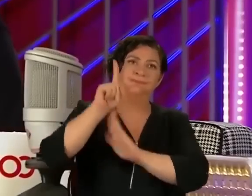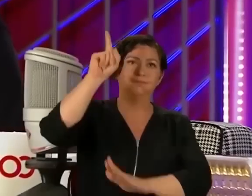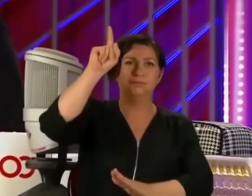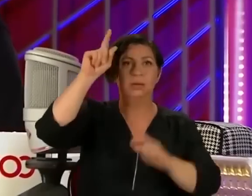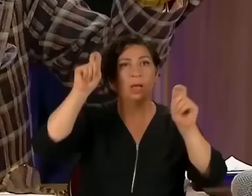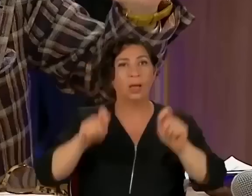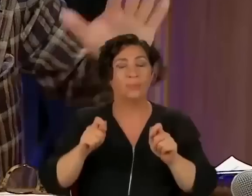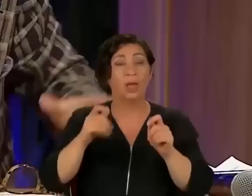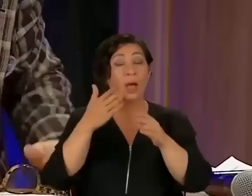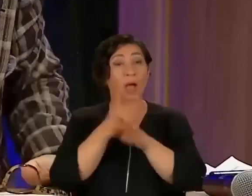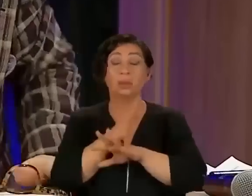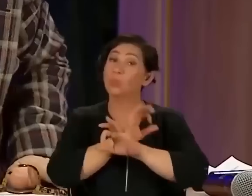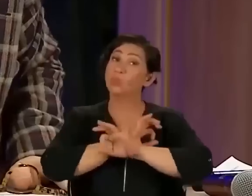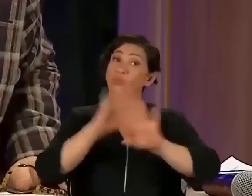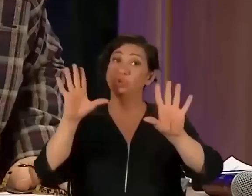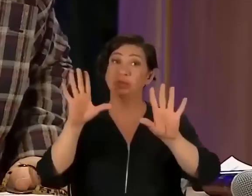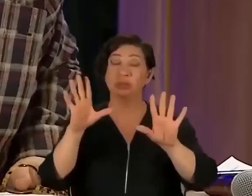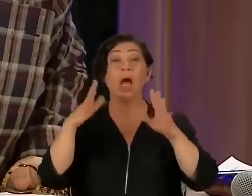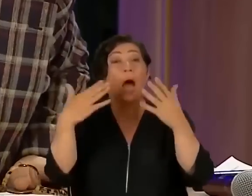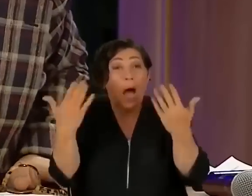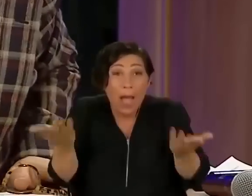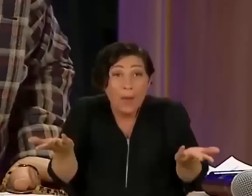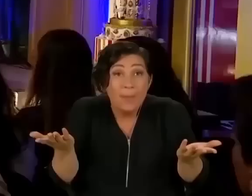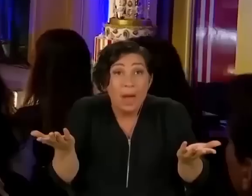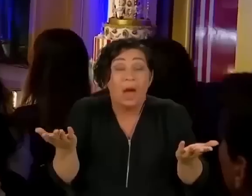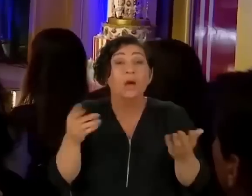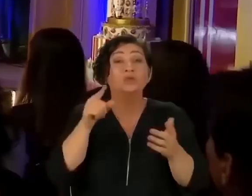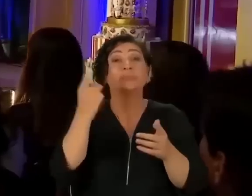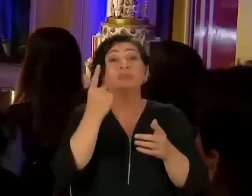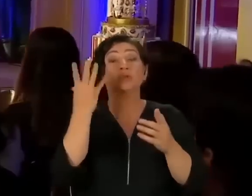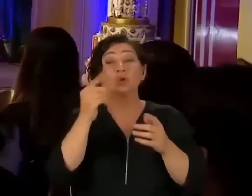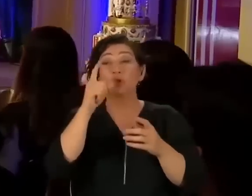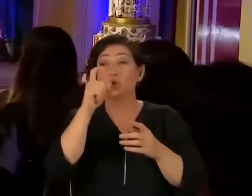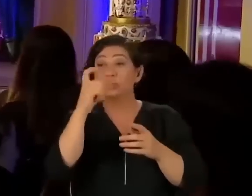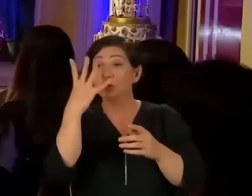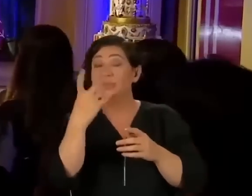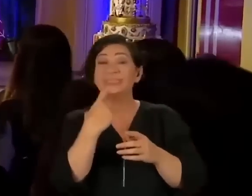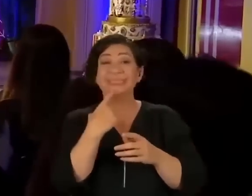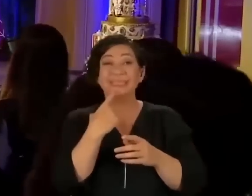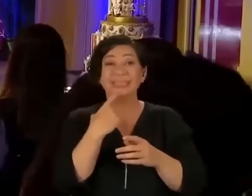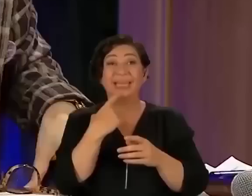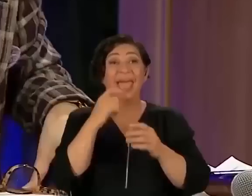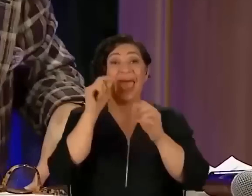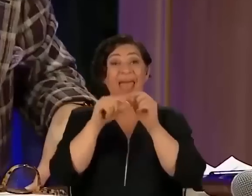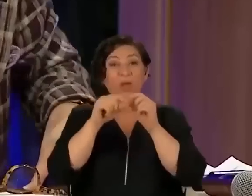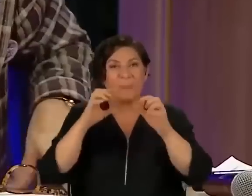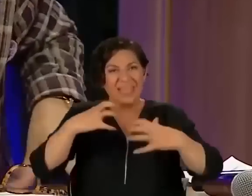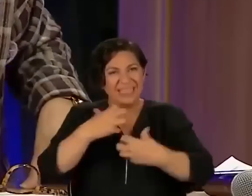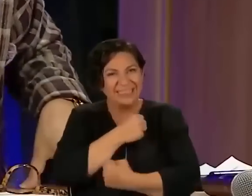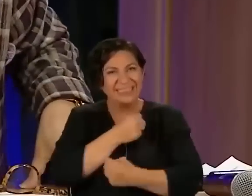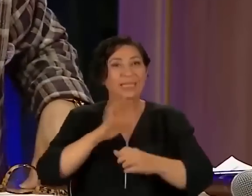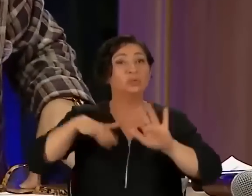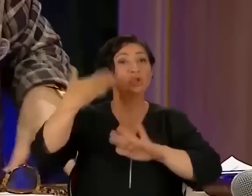çıtayı. Hakikaten müthiş bir şekilde çaktı. Ama ve lakin şöyle bir şey oldu. 94 yılı ekonomik